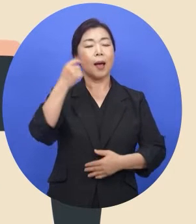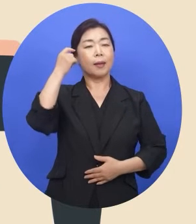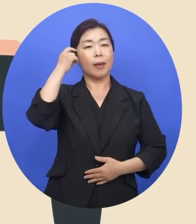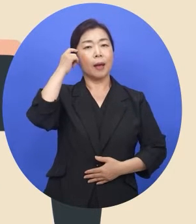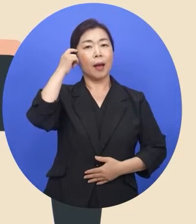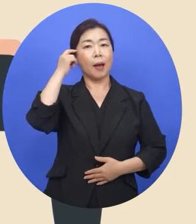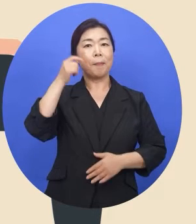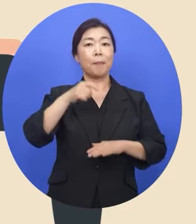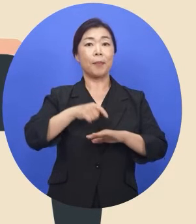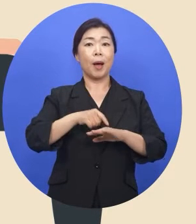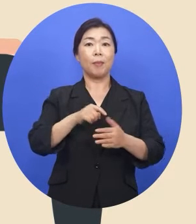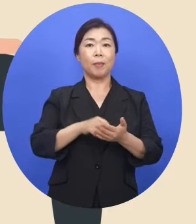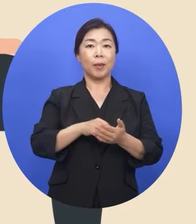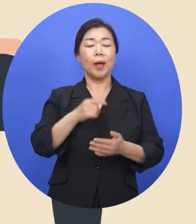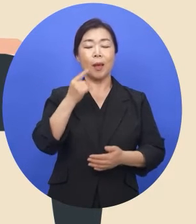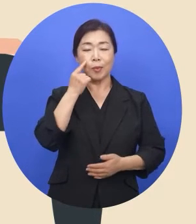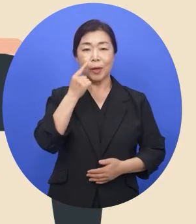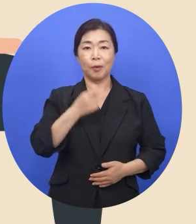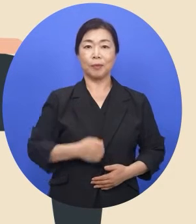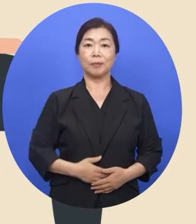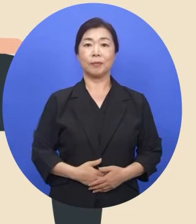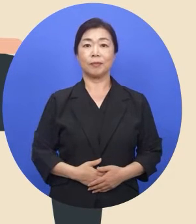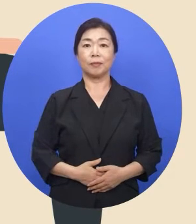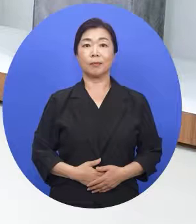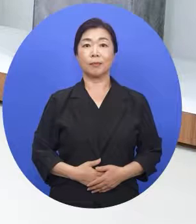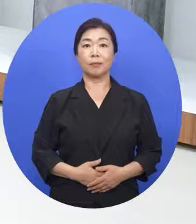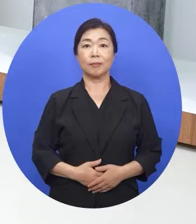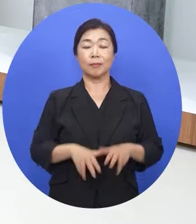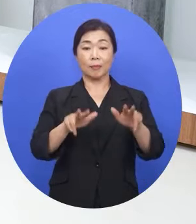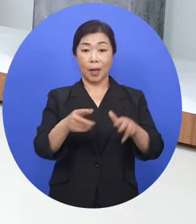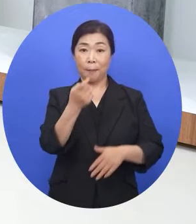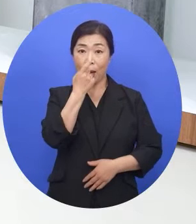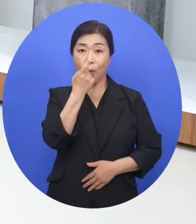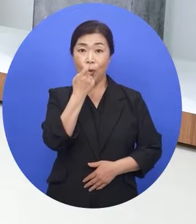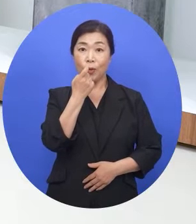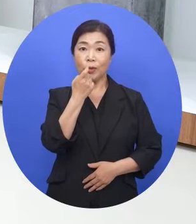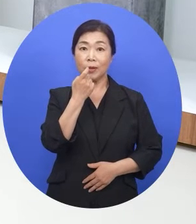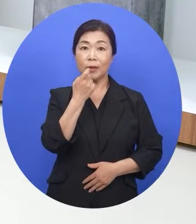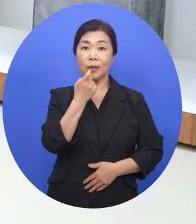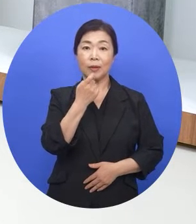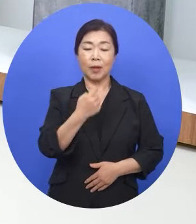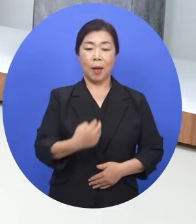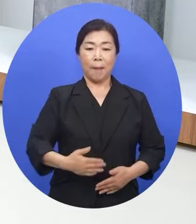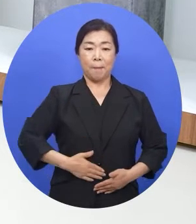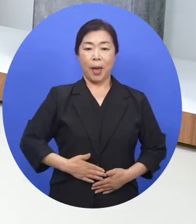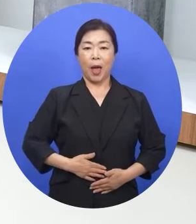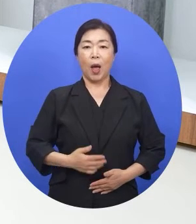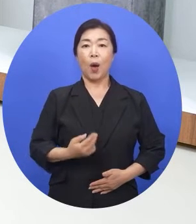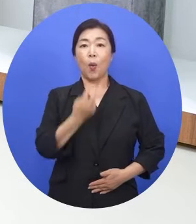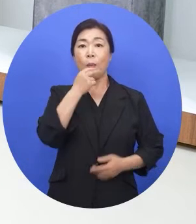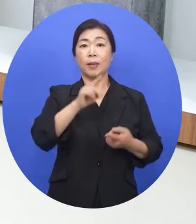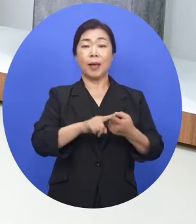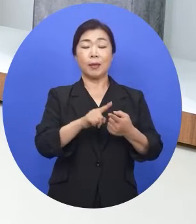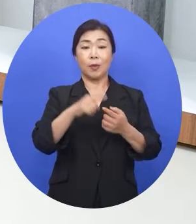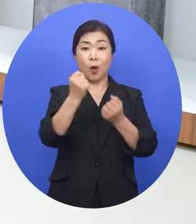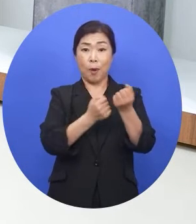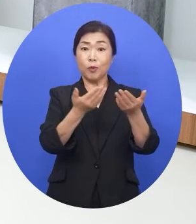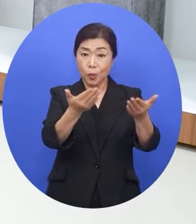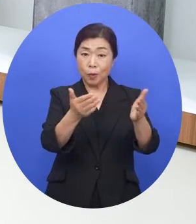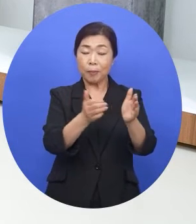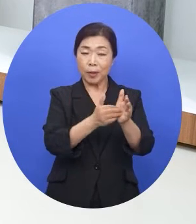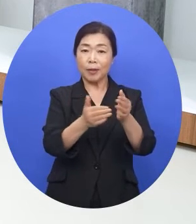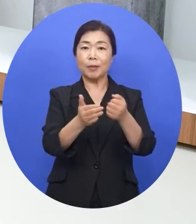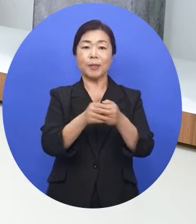라고 마음속으로 말해보세요. 자, 이제 앞서 배운 복식호흡에 대한 설명을